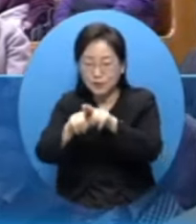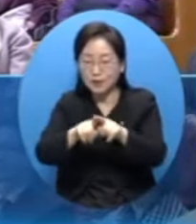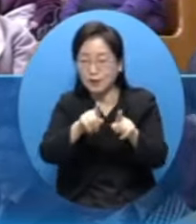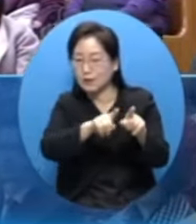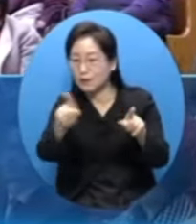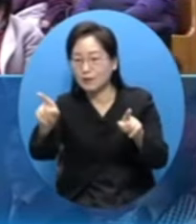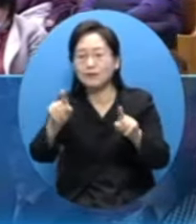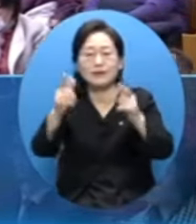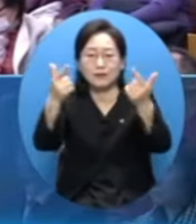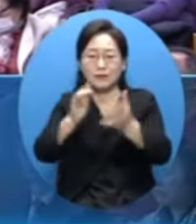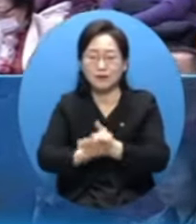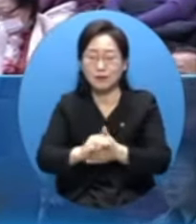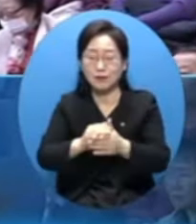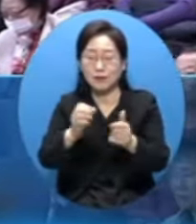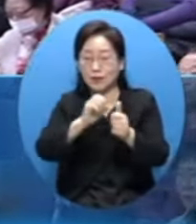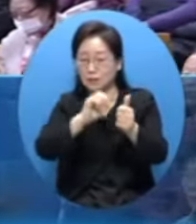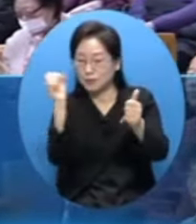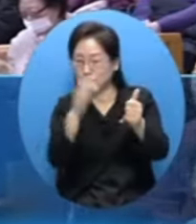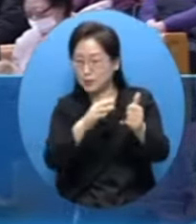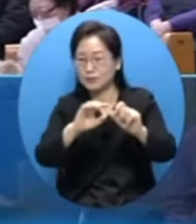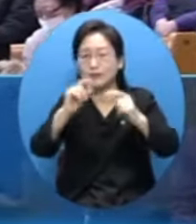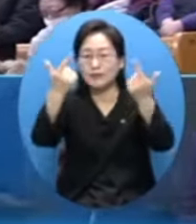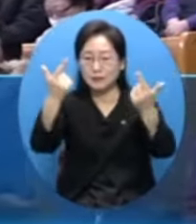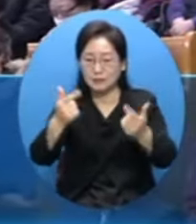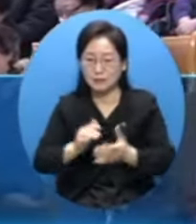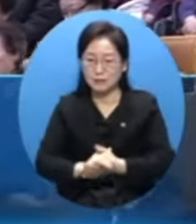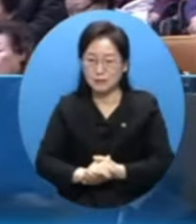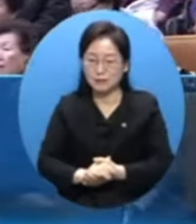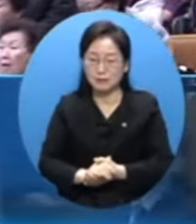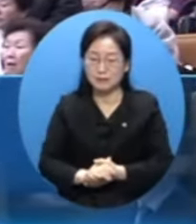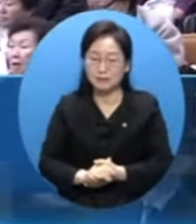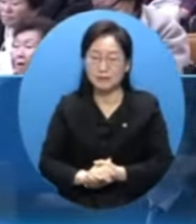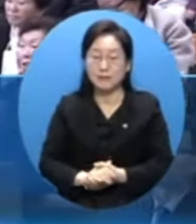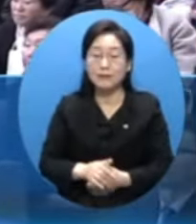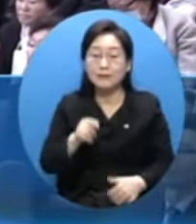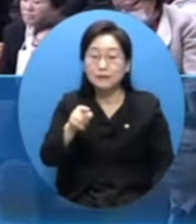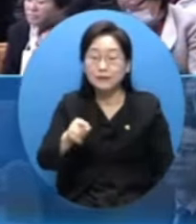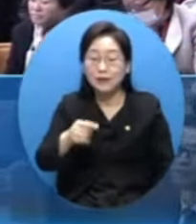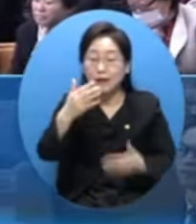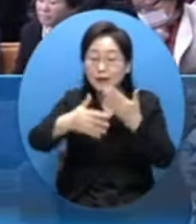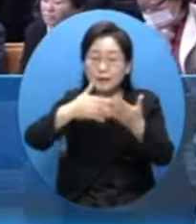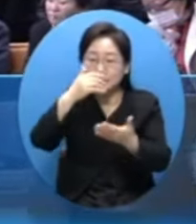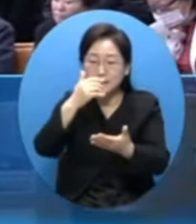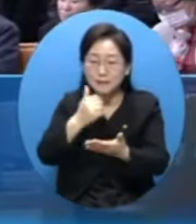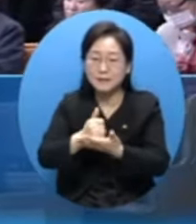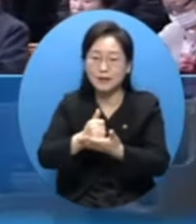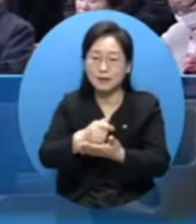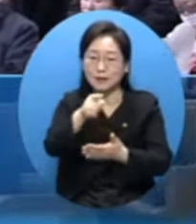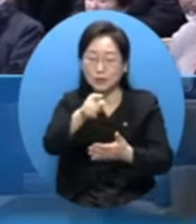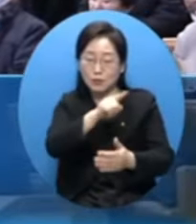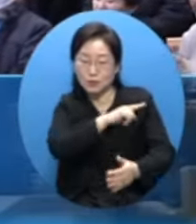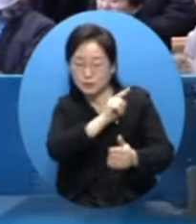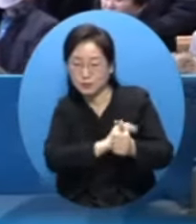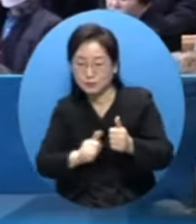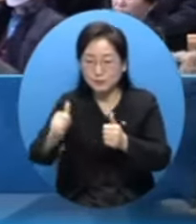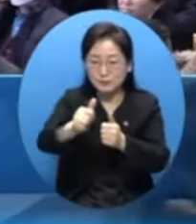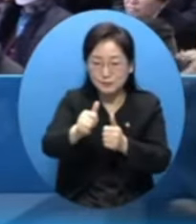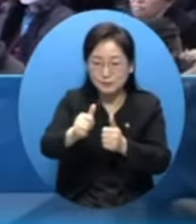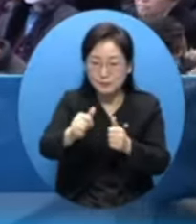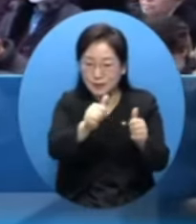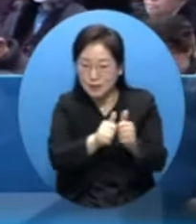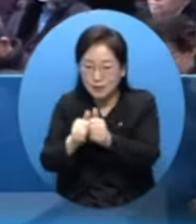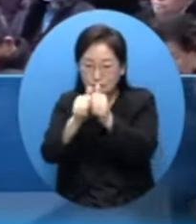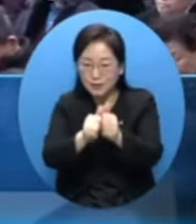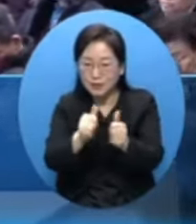떠나지 아니하시며 버리지 아니하실 것임이라 하고, 그리하면 야훼 그가 내 앞에서 가시며 너와 함께서